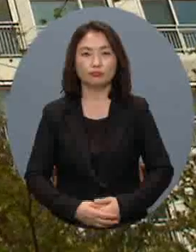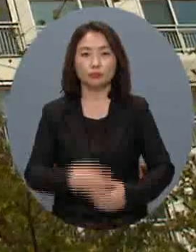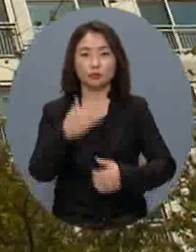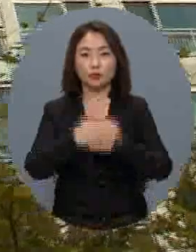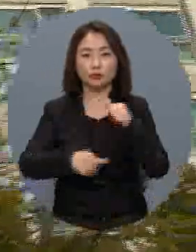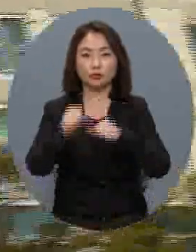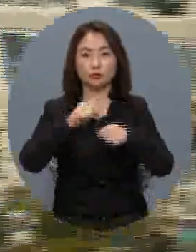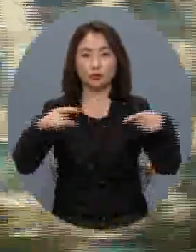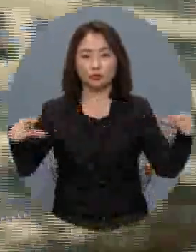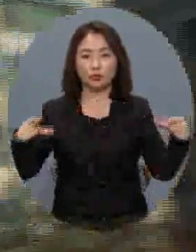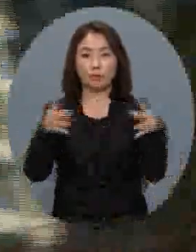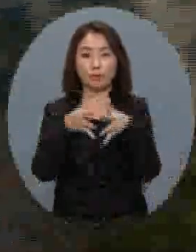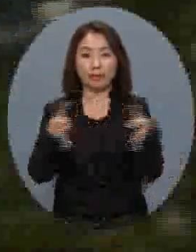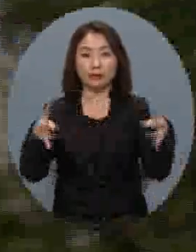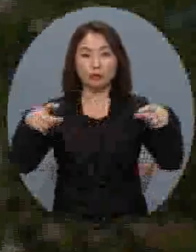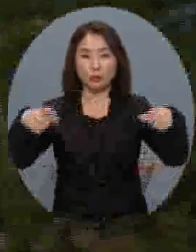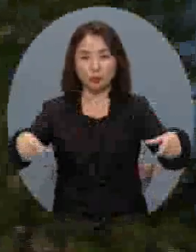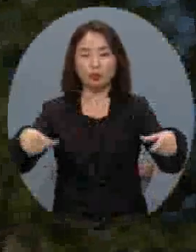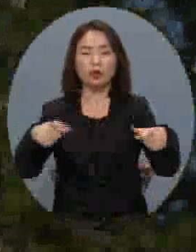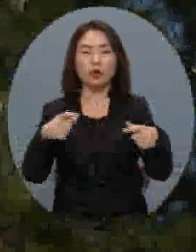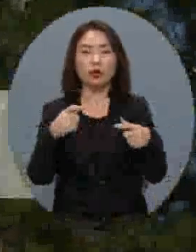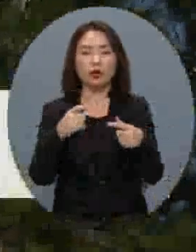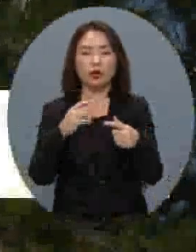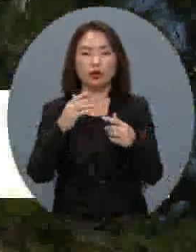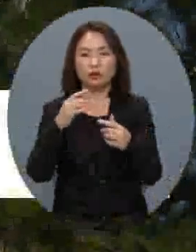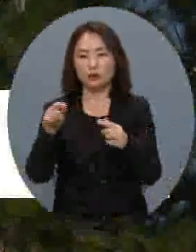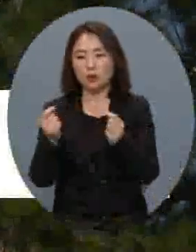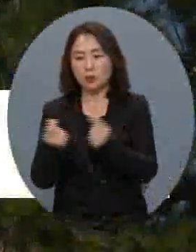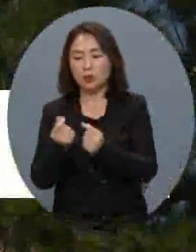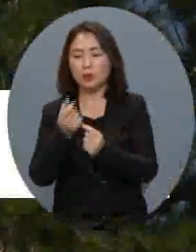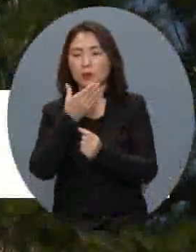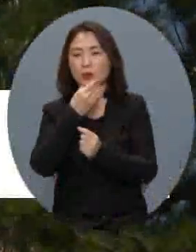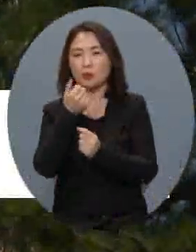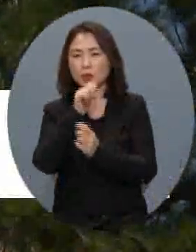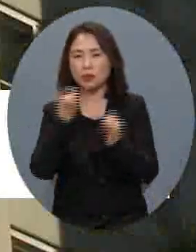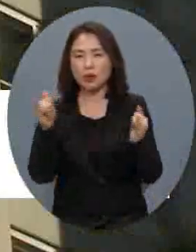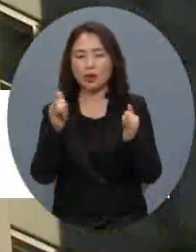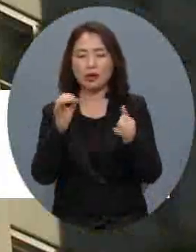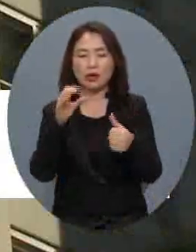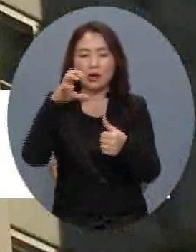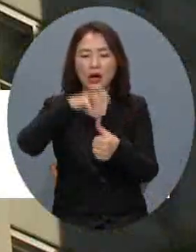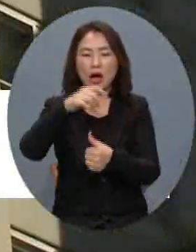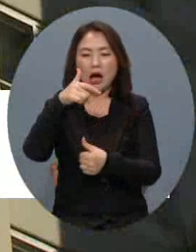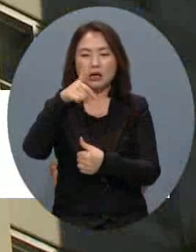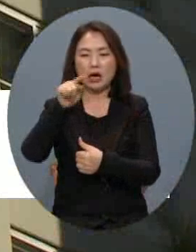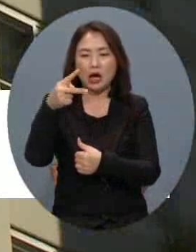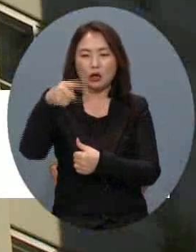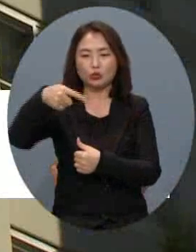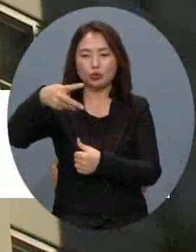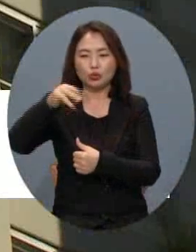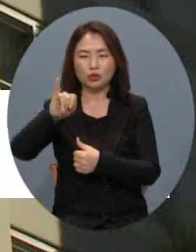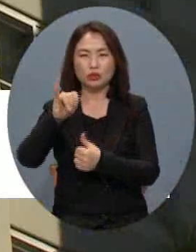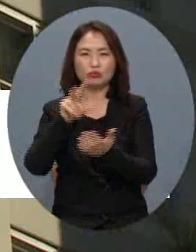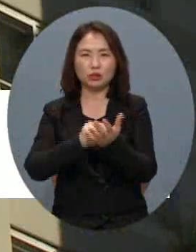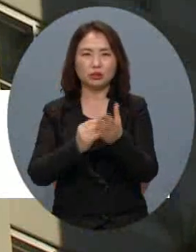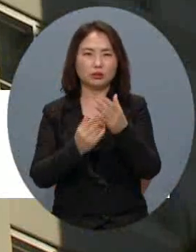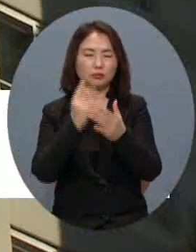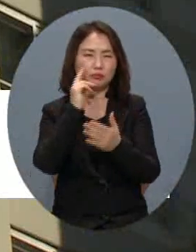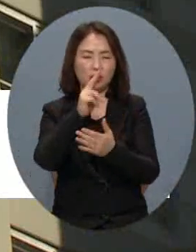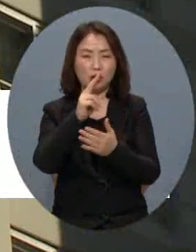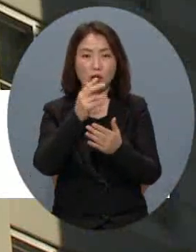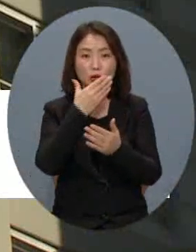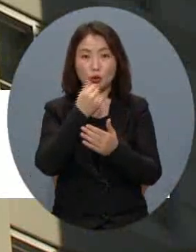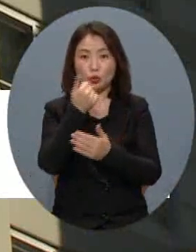대구 수성구 이 아파트 단지는 인근 공인중개사들의 이른바 가두리 영업 문제로 시끄러웠습니다.